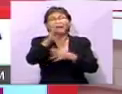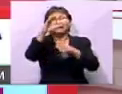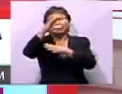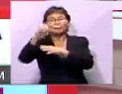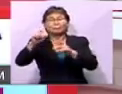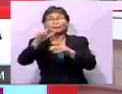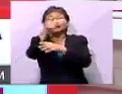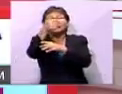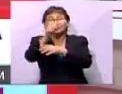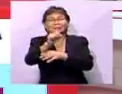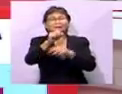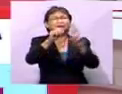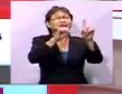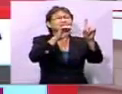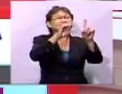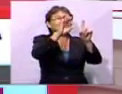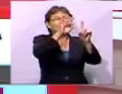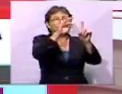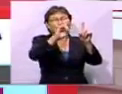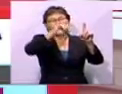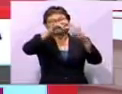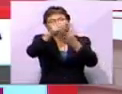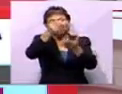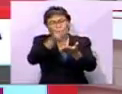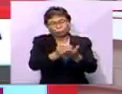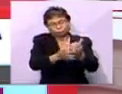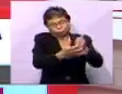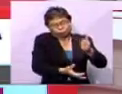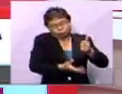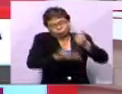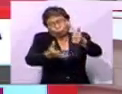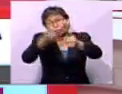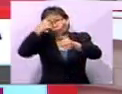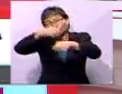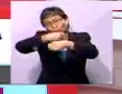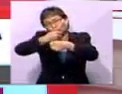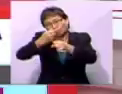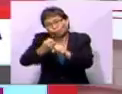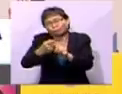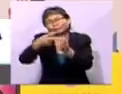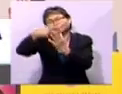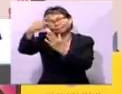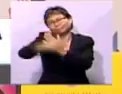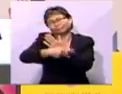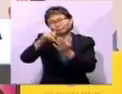RM180 juta ringgit diperuntukkan bagi merealisasi projek tersebut.